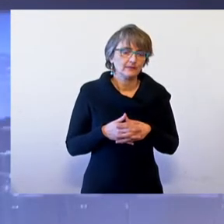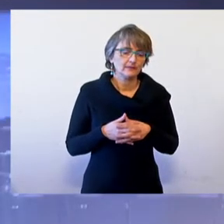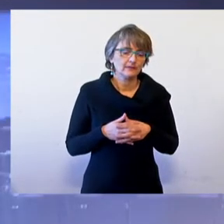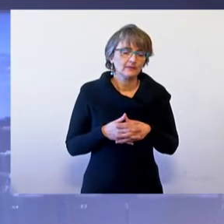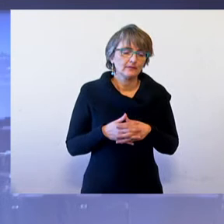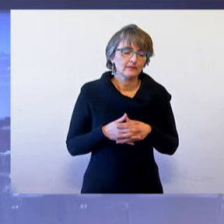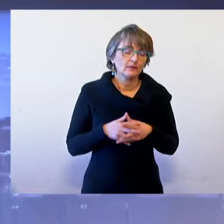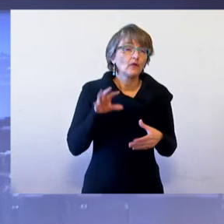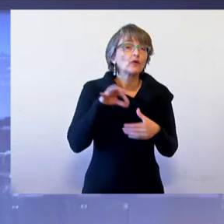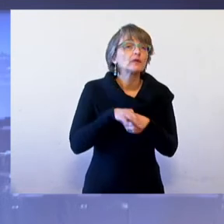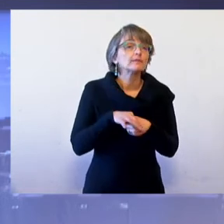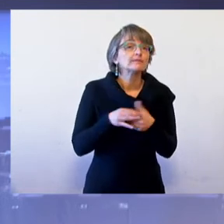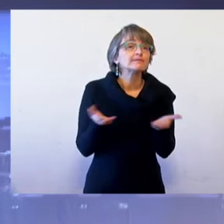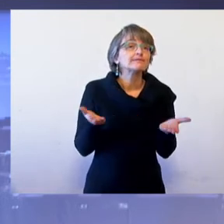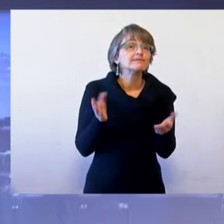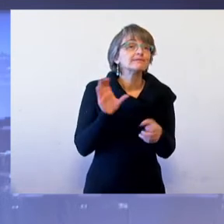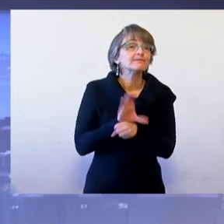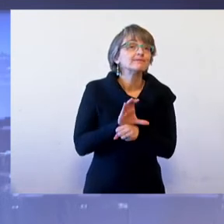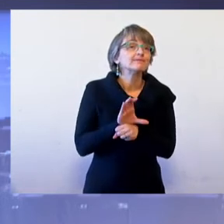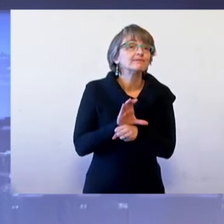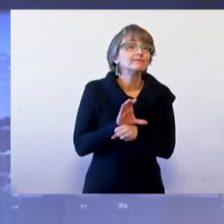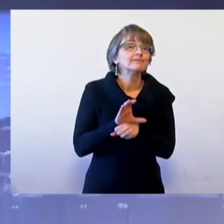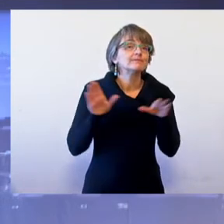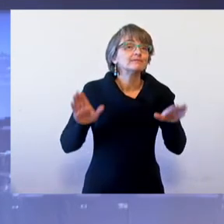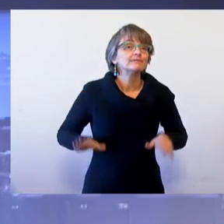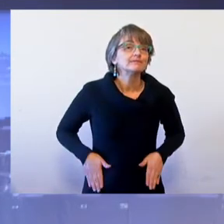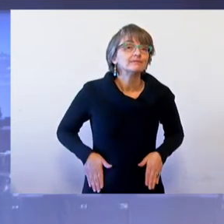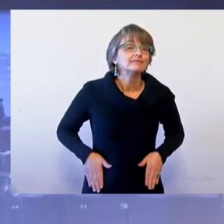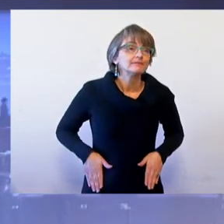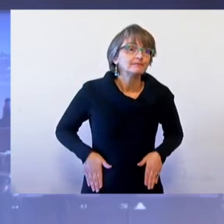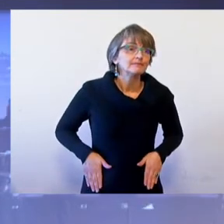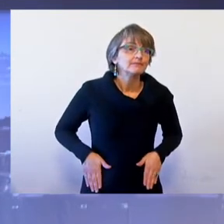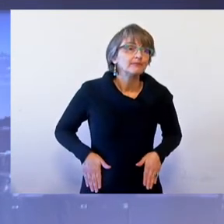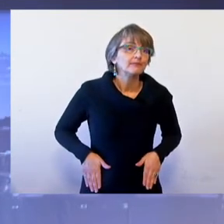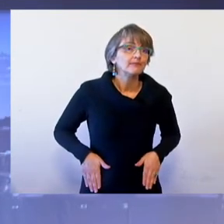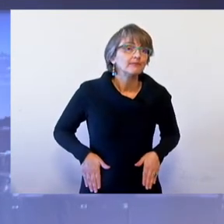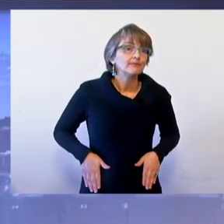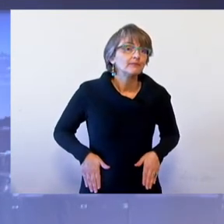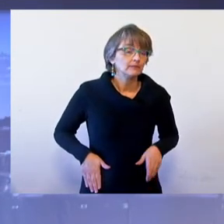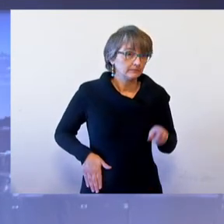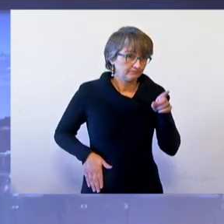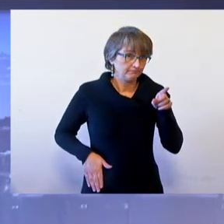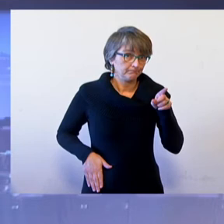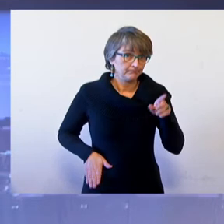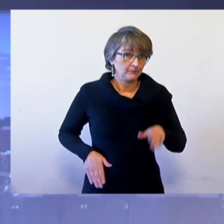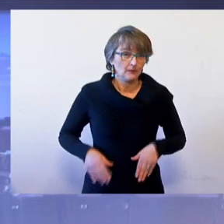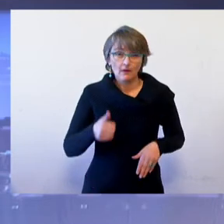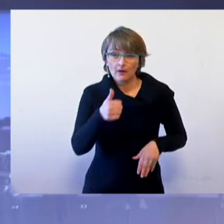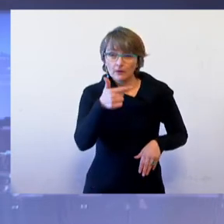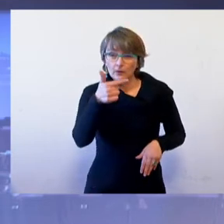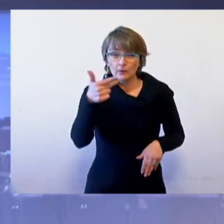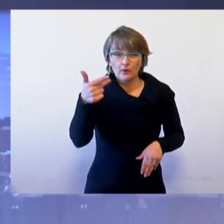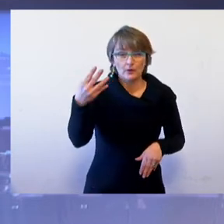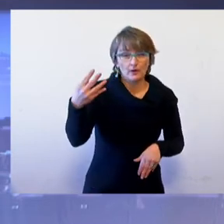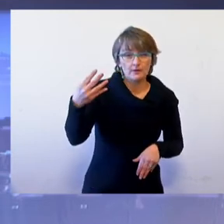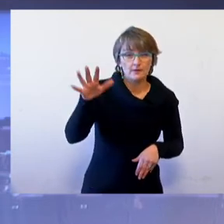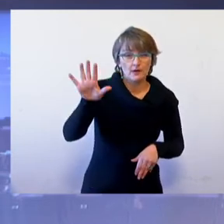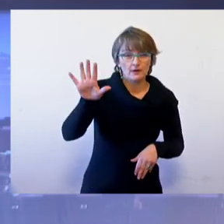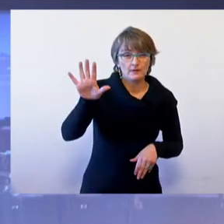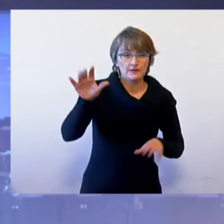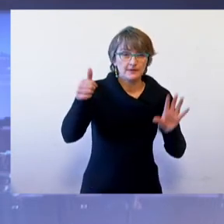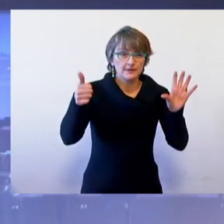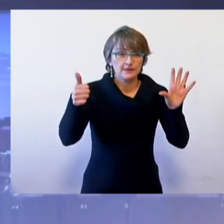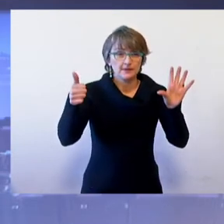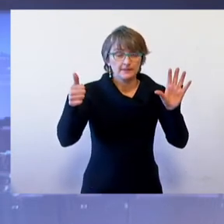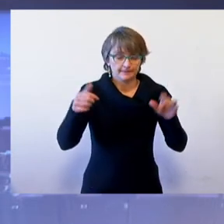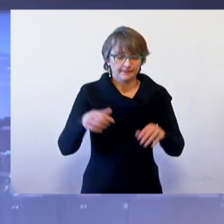Je mets aux voix. Qui est contre? Qui s'abstient? Vous abstenez. 1, 2, 3, 4, 5,